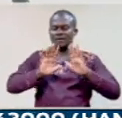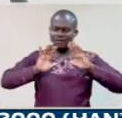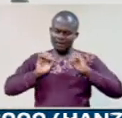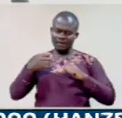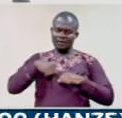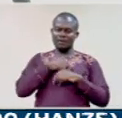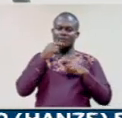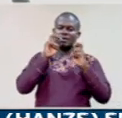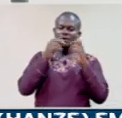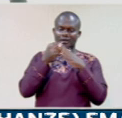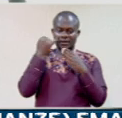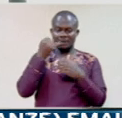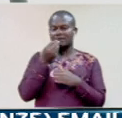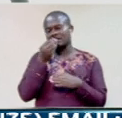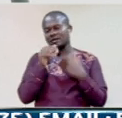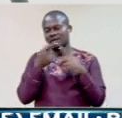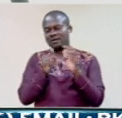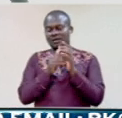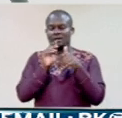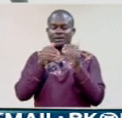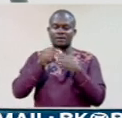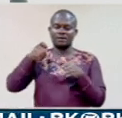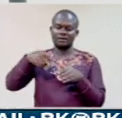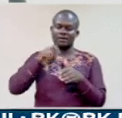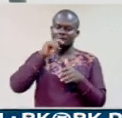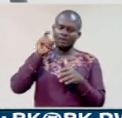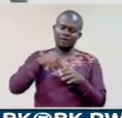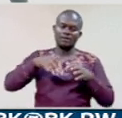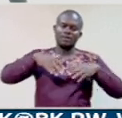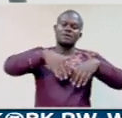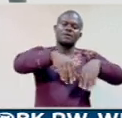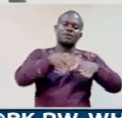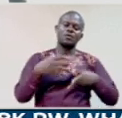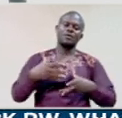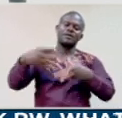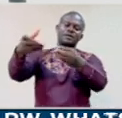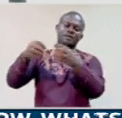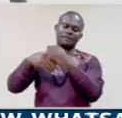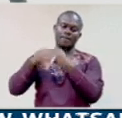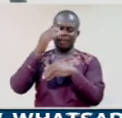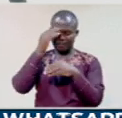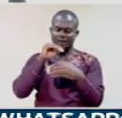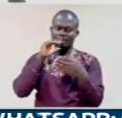nababwira yuko kuba baba bafite ibiribwa kandi hari abantu babikeneye batareka kubijyana ku isoko kuko nta muntu ugeze babuza kubizana